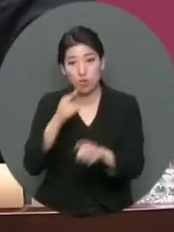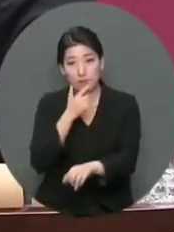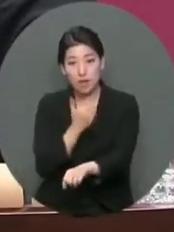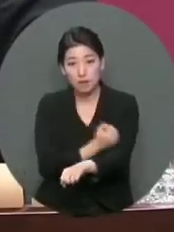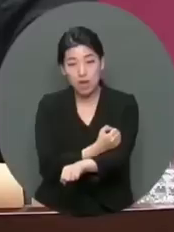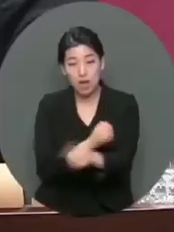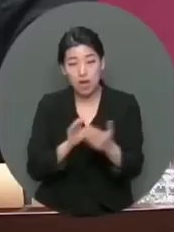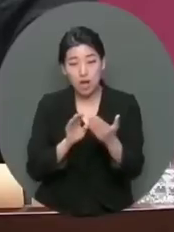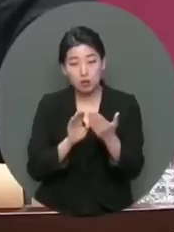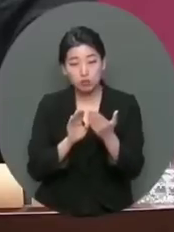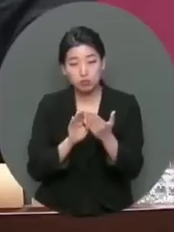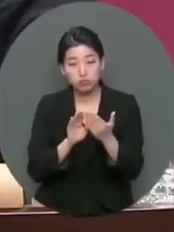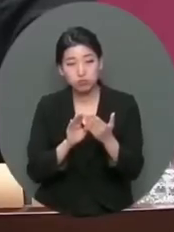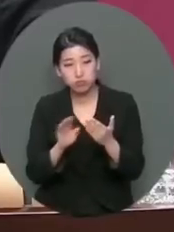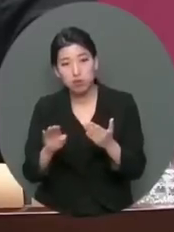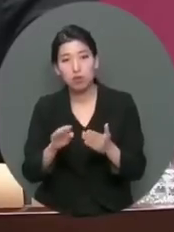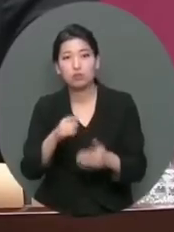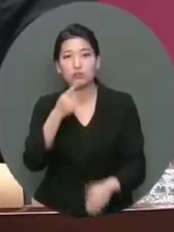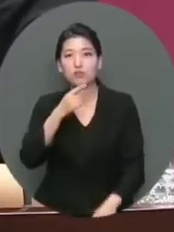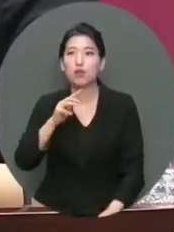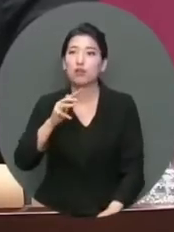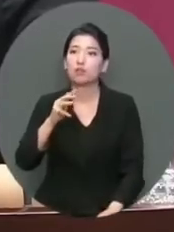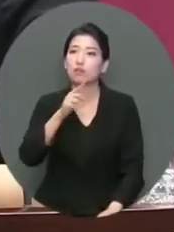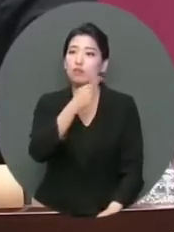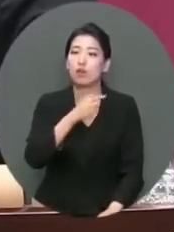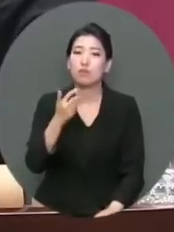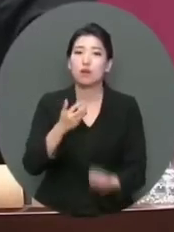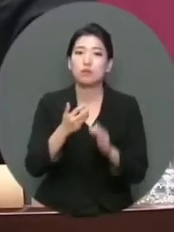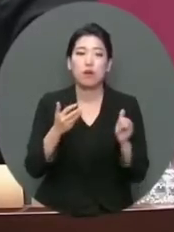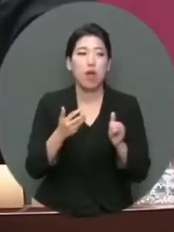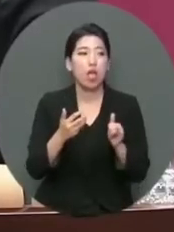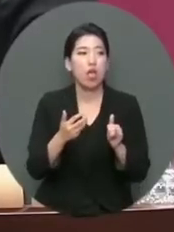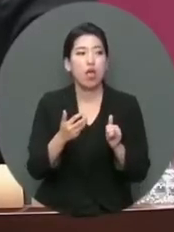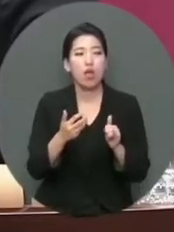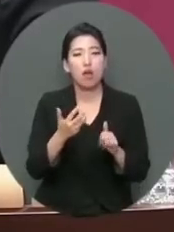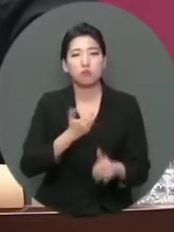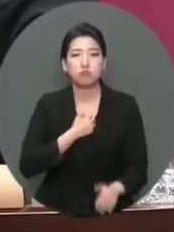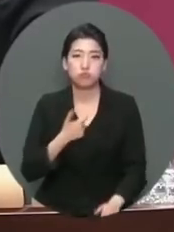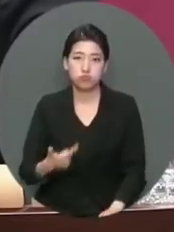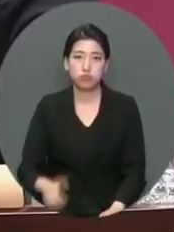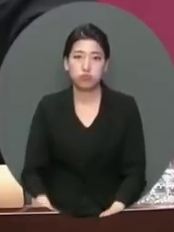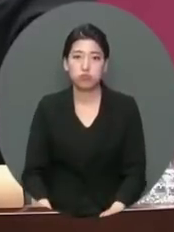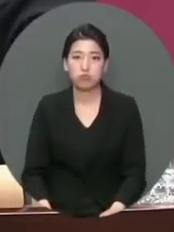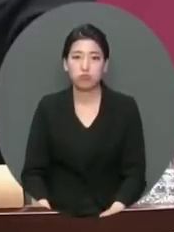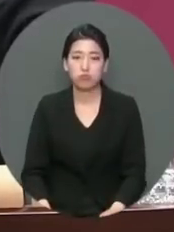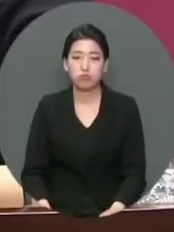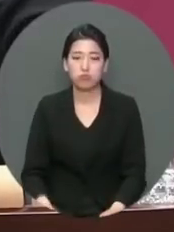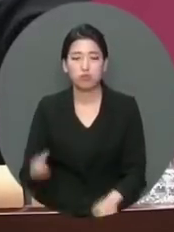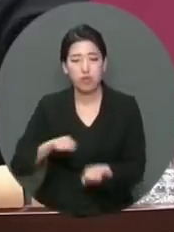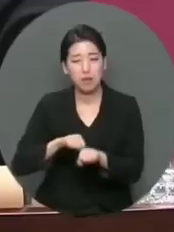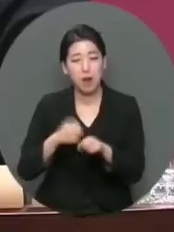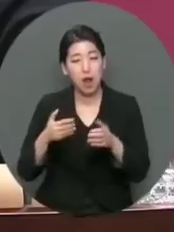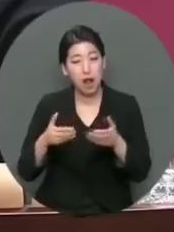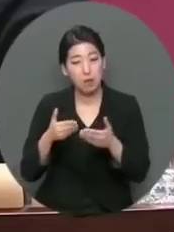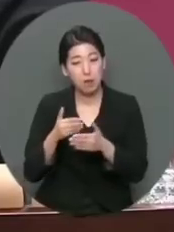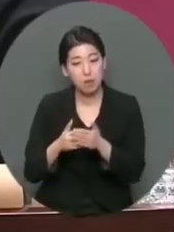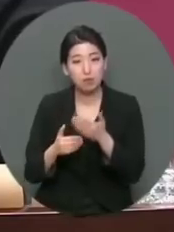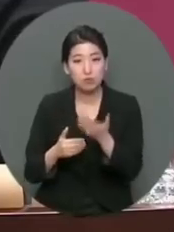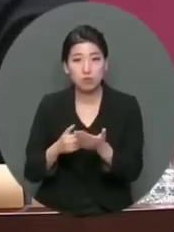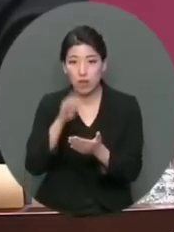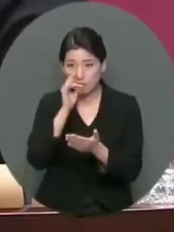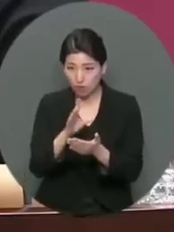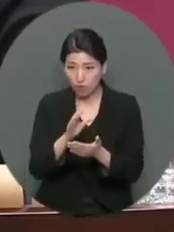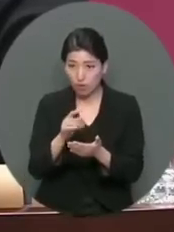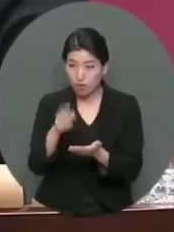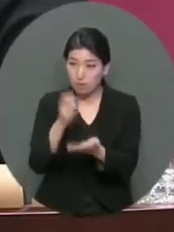범죄자가 1,080명에 이른다는 충격적 통계가 있는 만큼 형의 면제, 감경에서 제외하는 것을 적극 검토해 주시기 바랍니다.